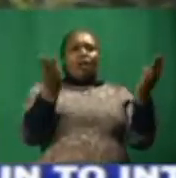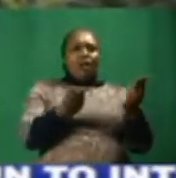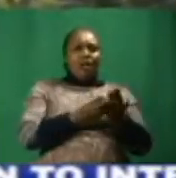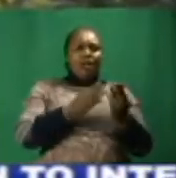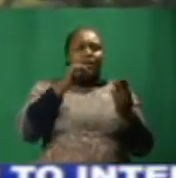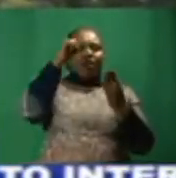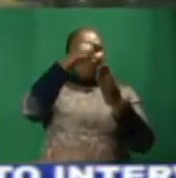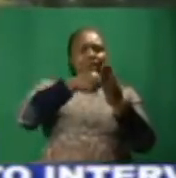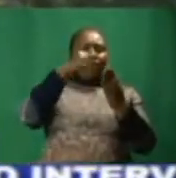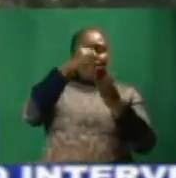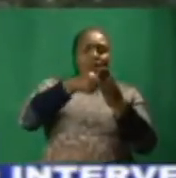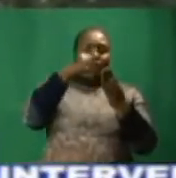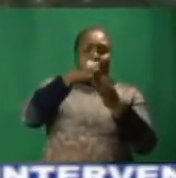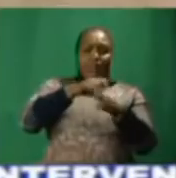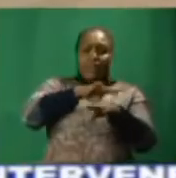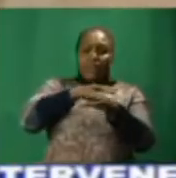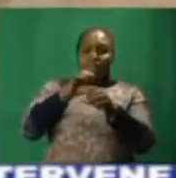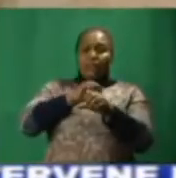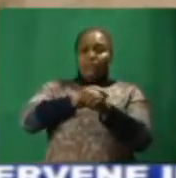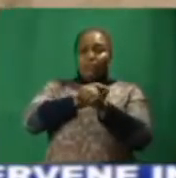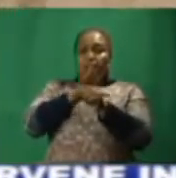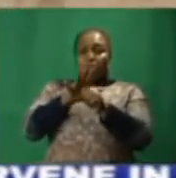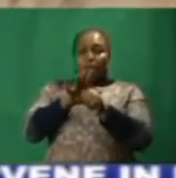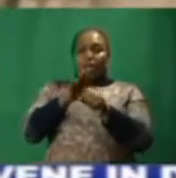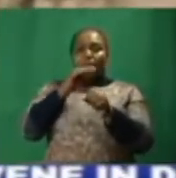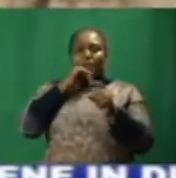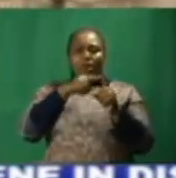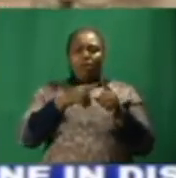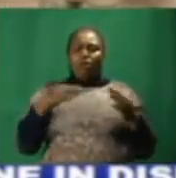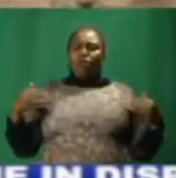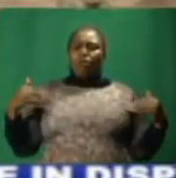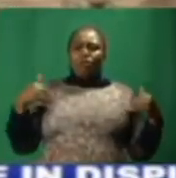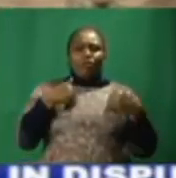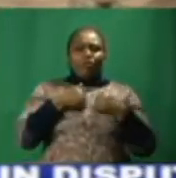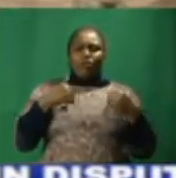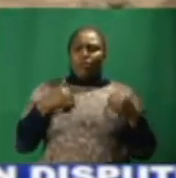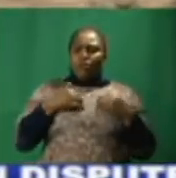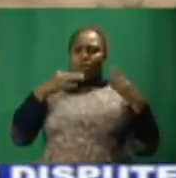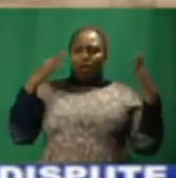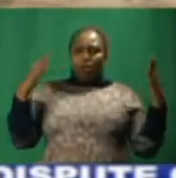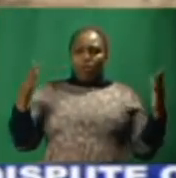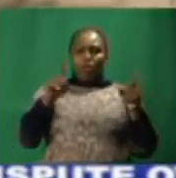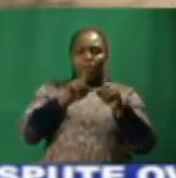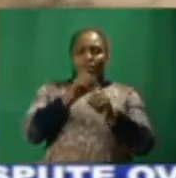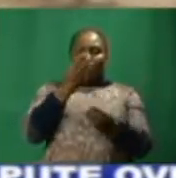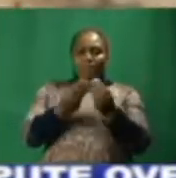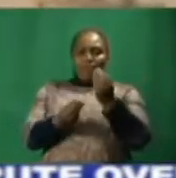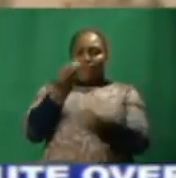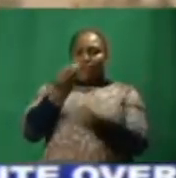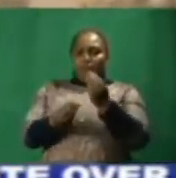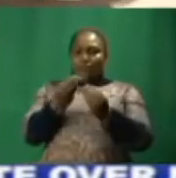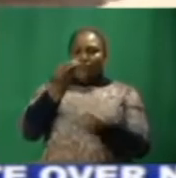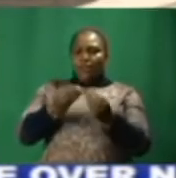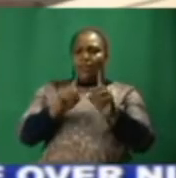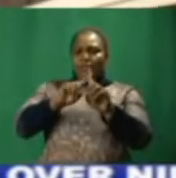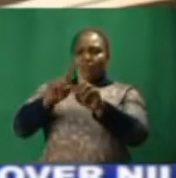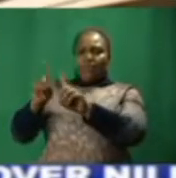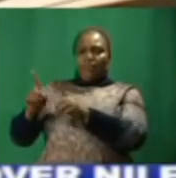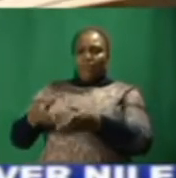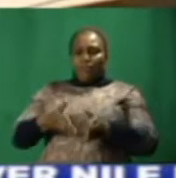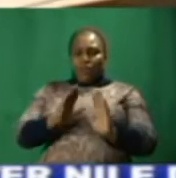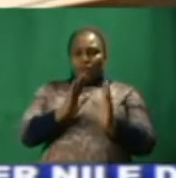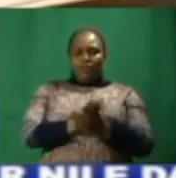nekwanza kwemkhuhlane i-COVID-19 lekusimo lesithikabete kakhulu nebantwana ngetindlela letahlukene.